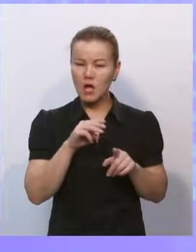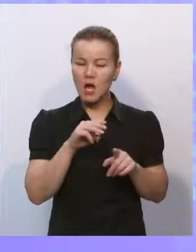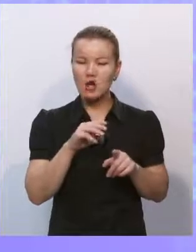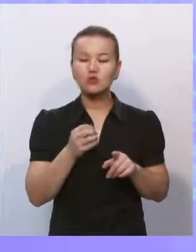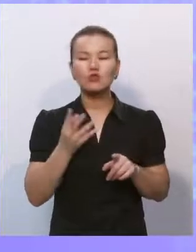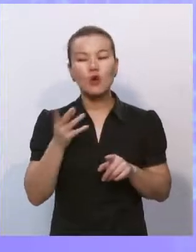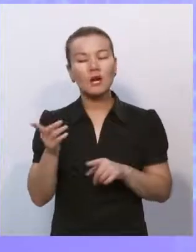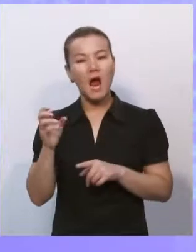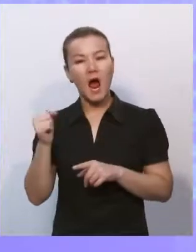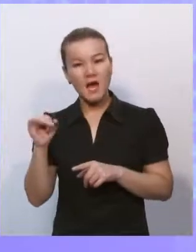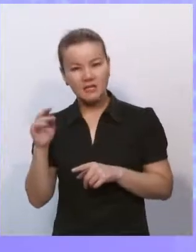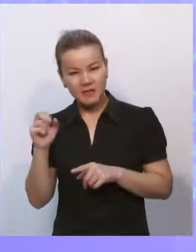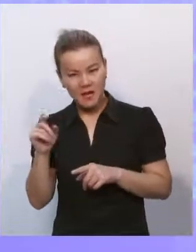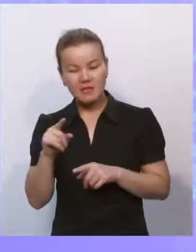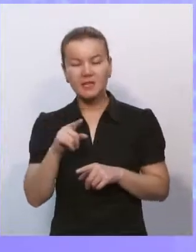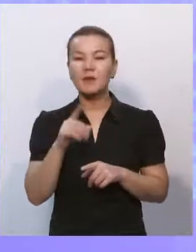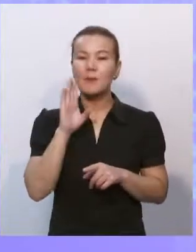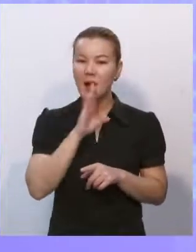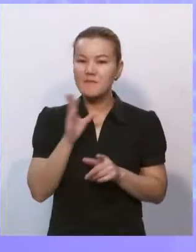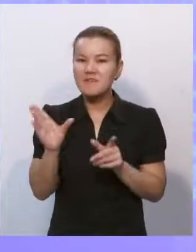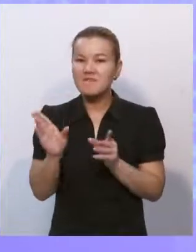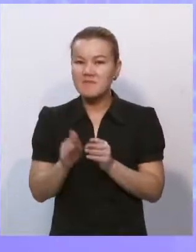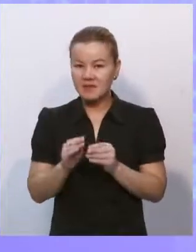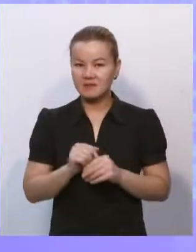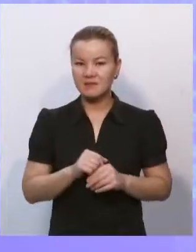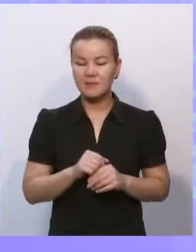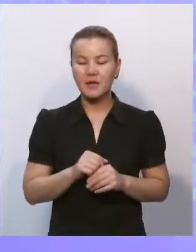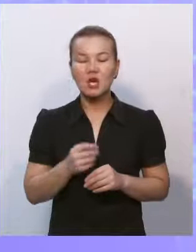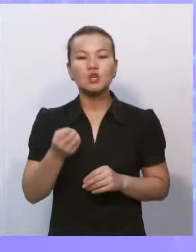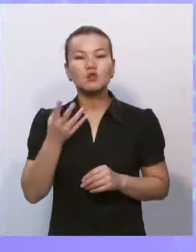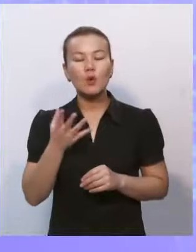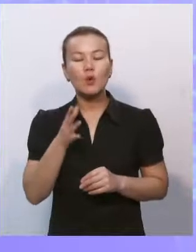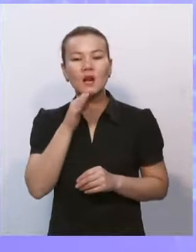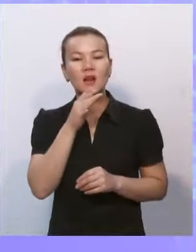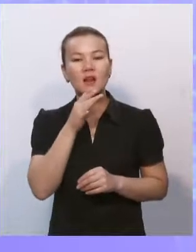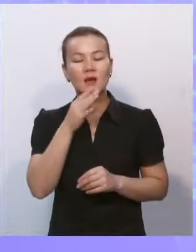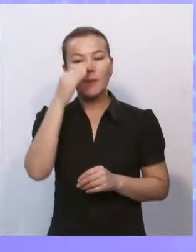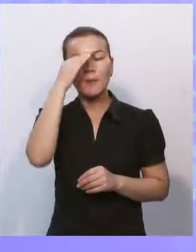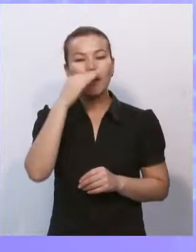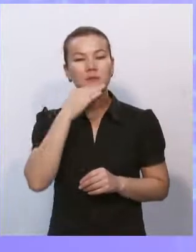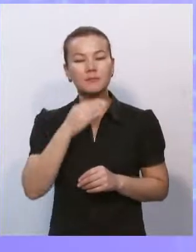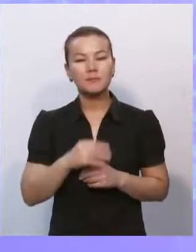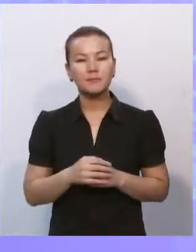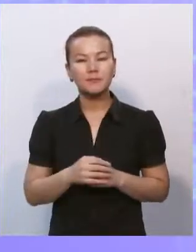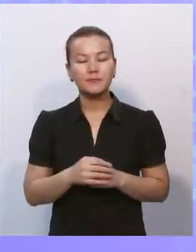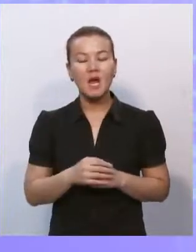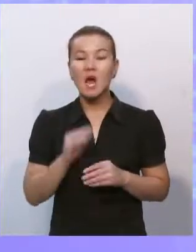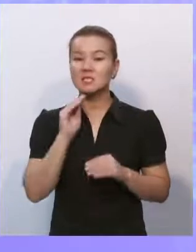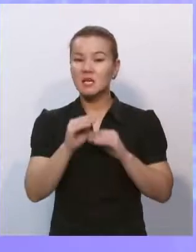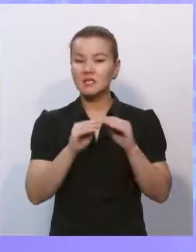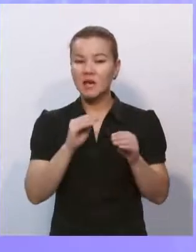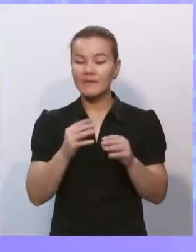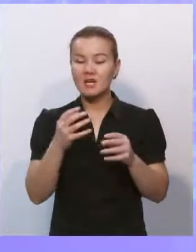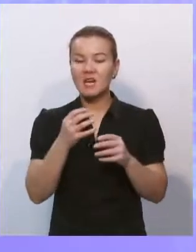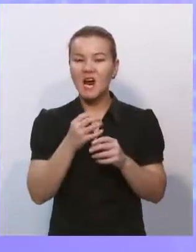idoney и маме вместе сколько лет папе составим